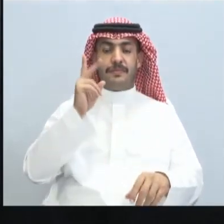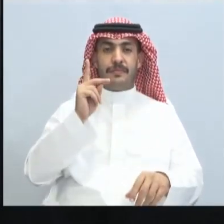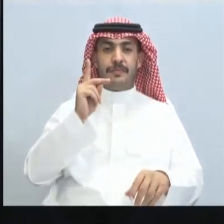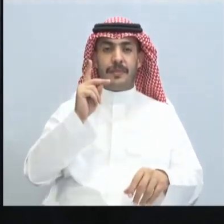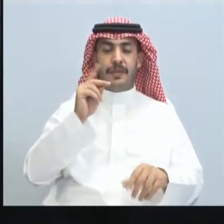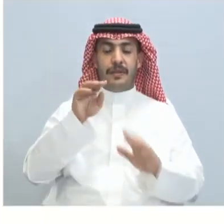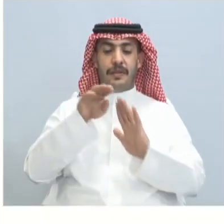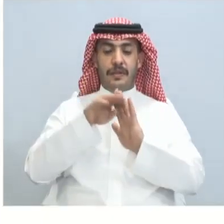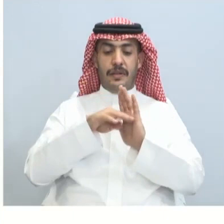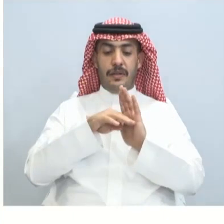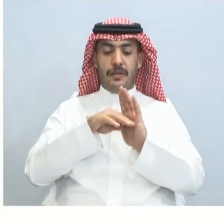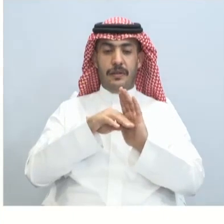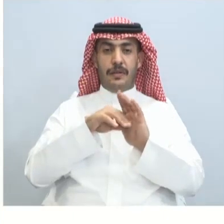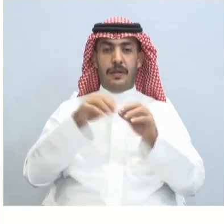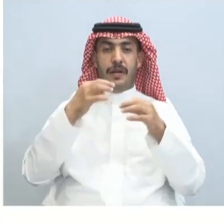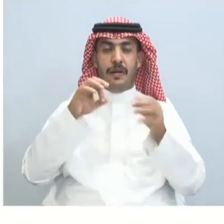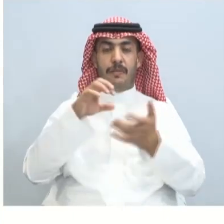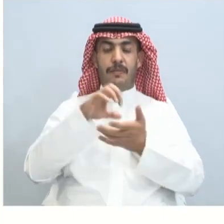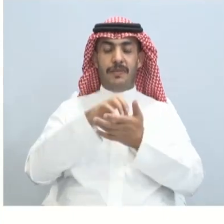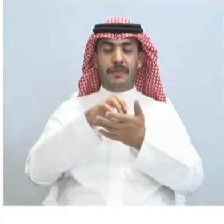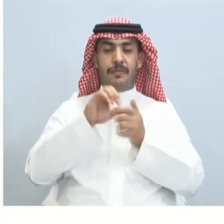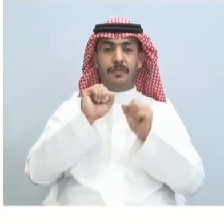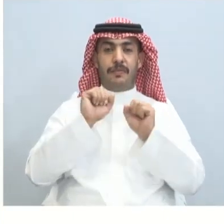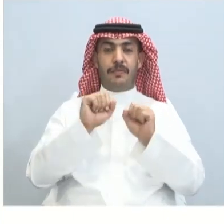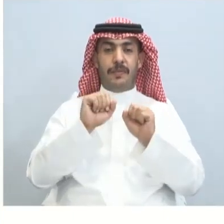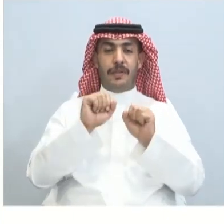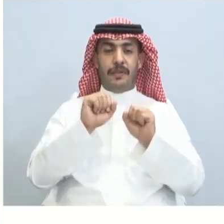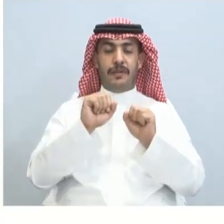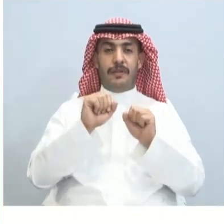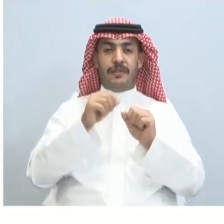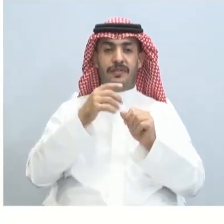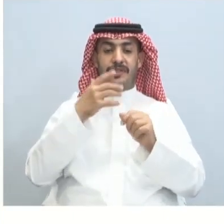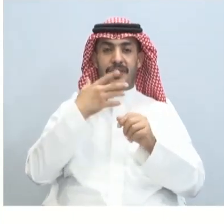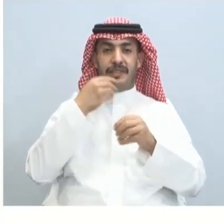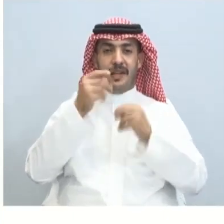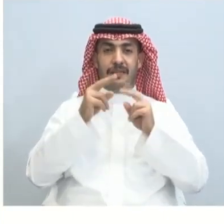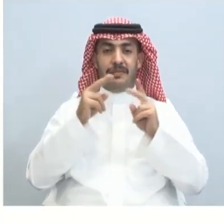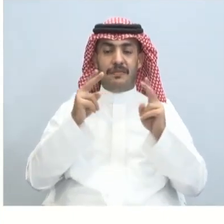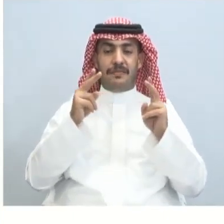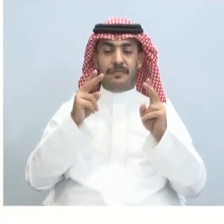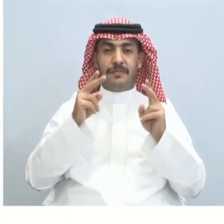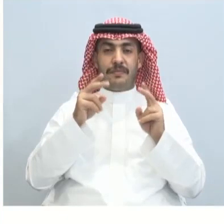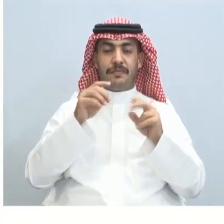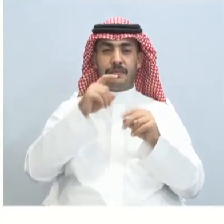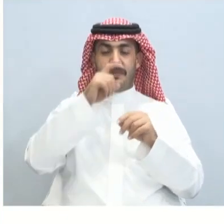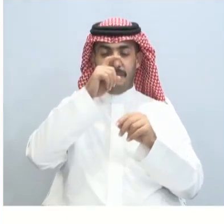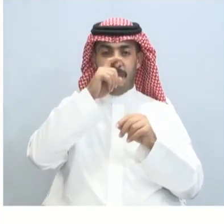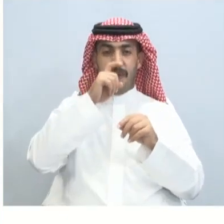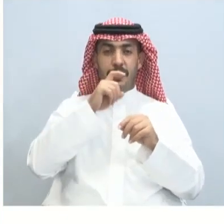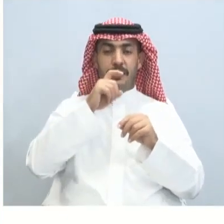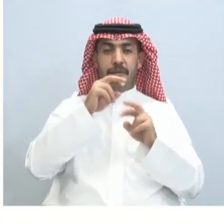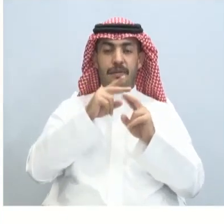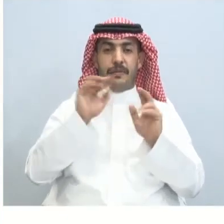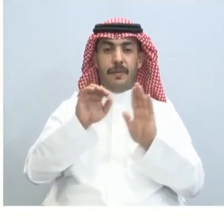الجوانب الشكليه ذكرنا كل منظمه لديها جوانب شكليه ولكن بشكل عام لابد ان نراعي